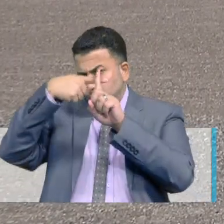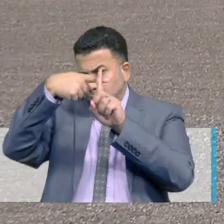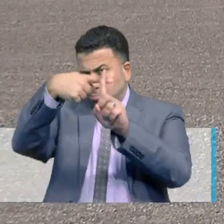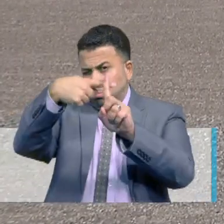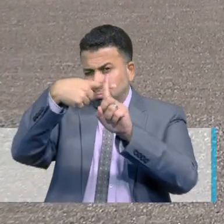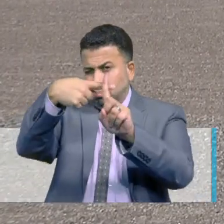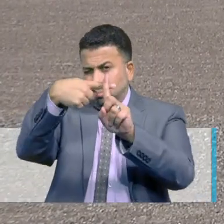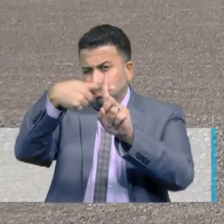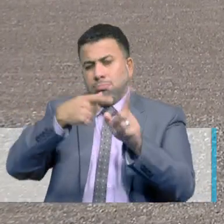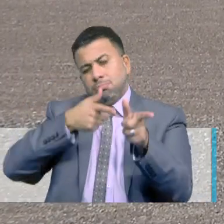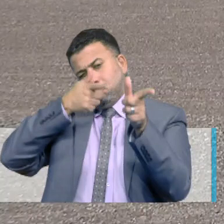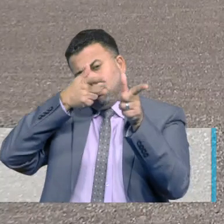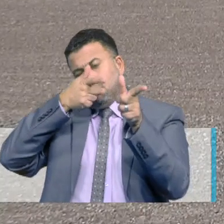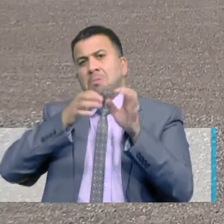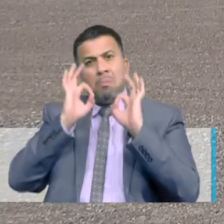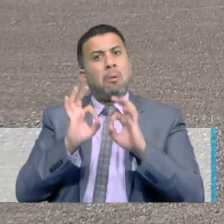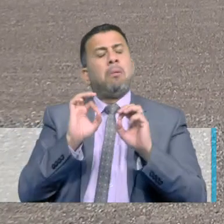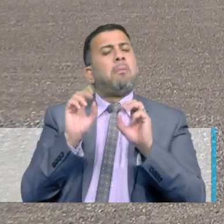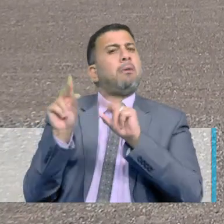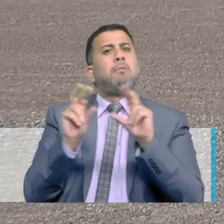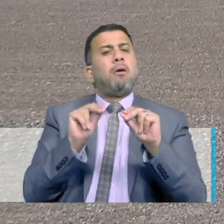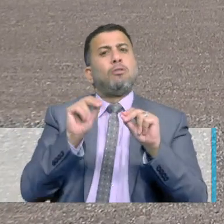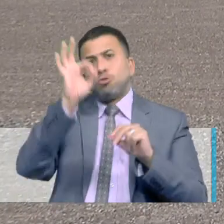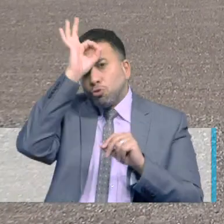تحاكي الواقع الشرطي